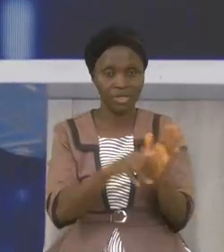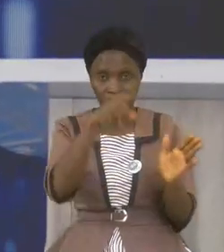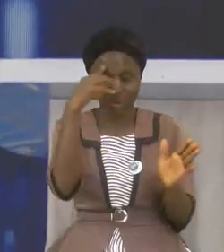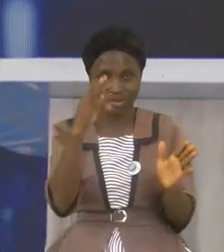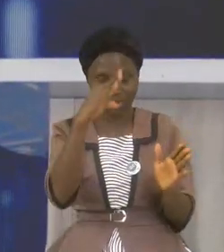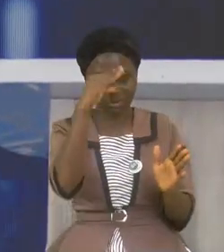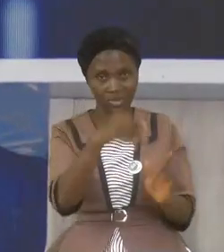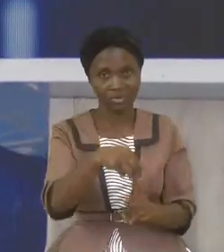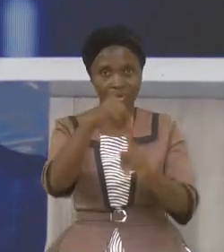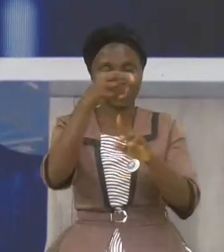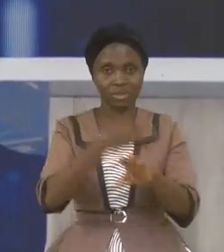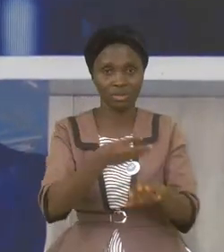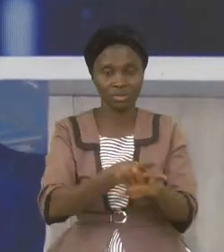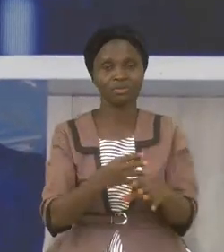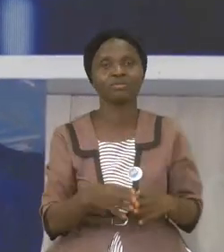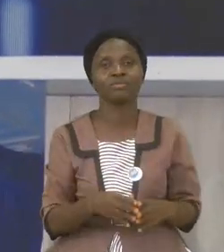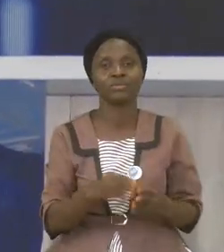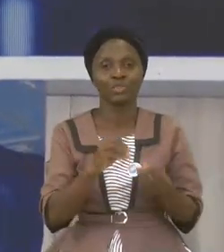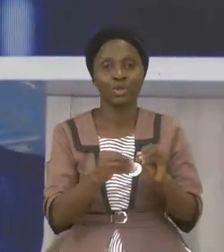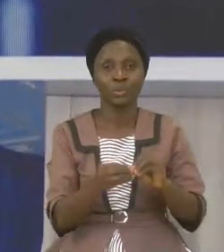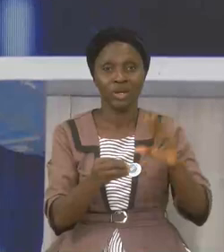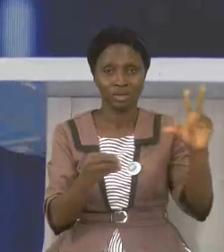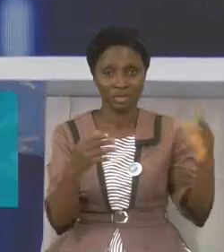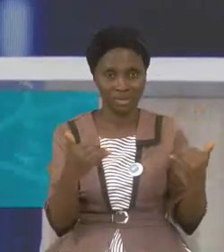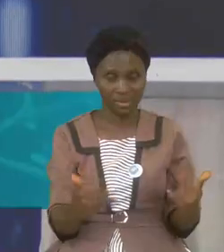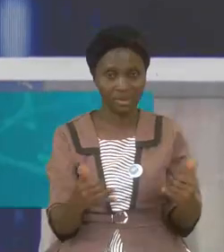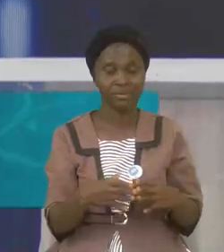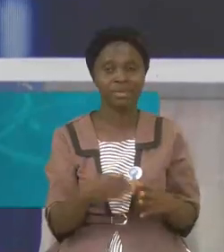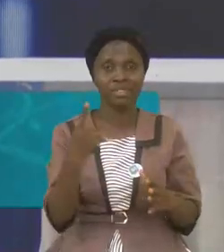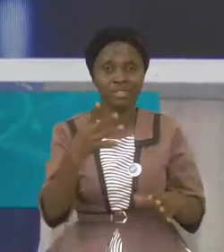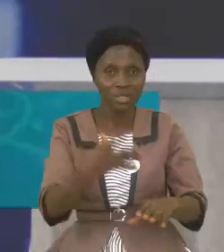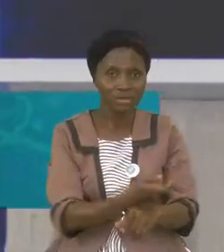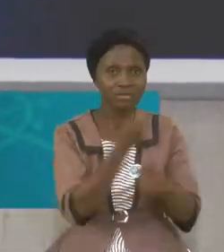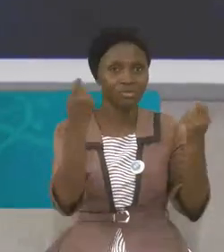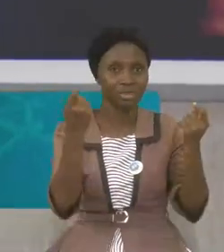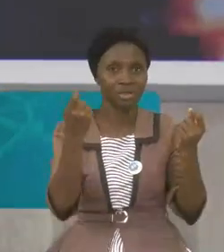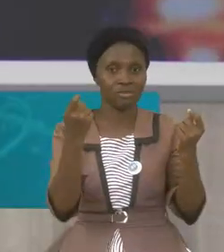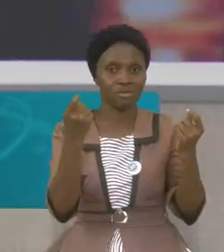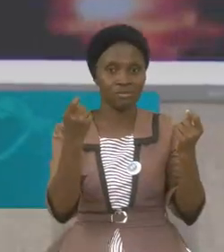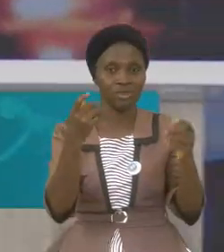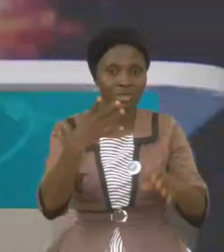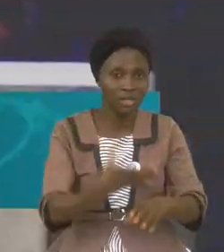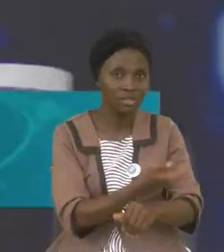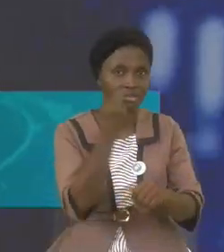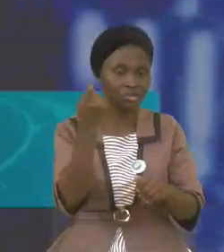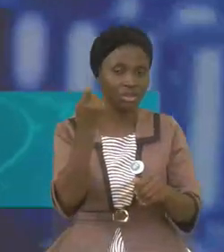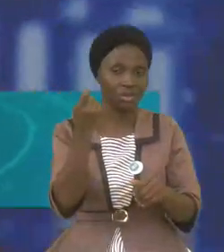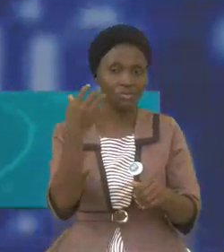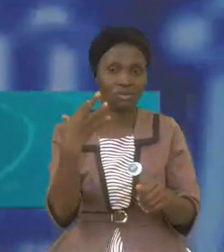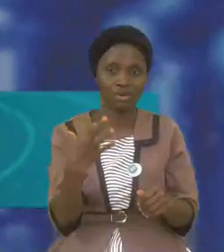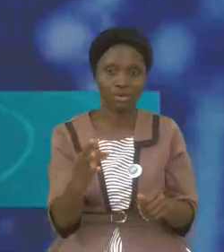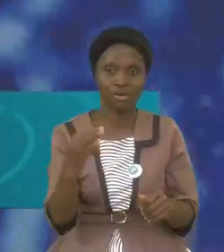à cause de sa rigueur particulière. 3. Le triomphe du puissant roi du ciel.